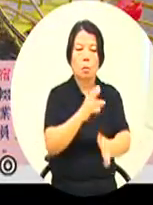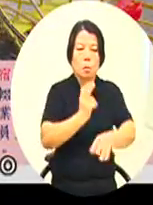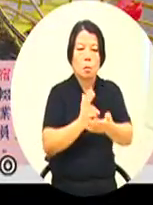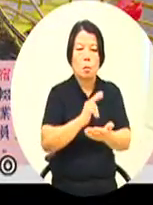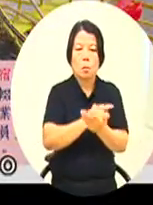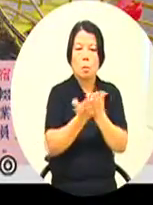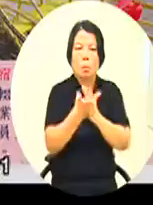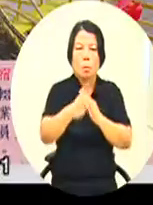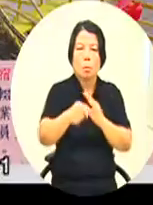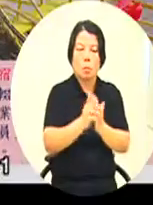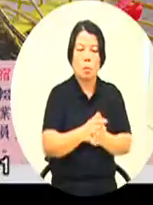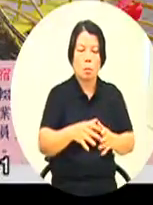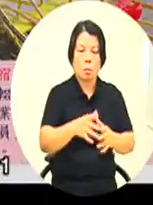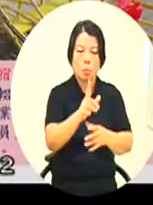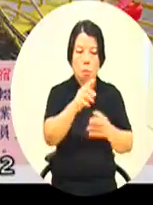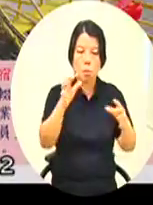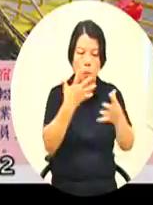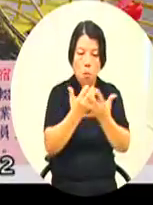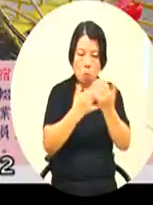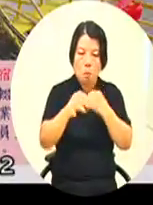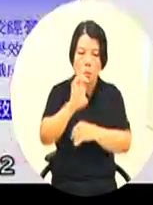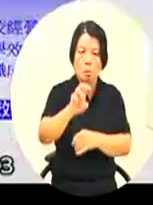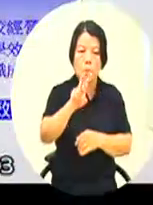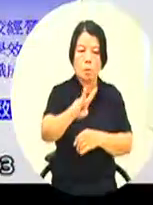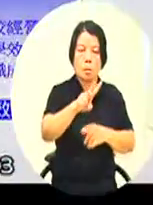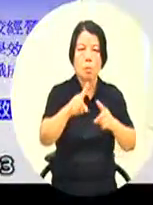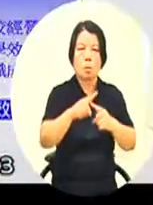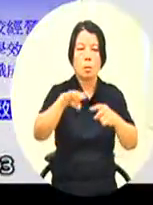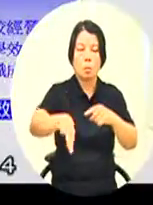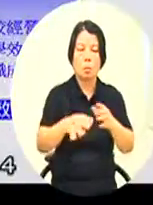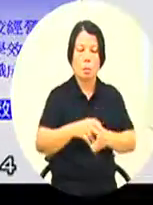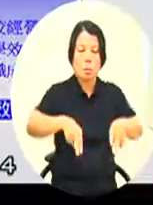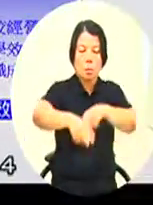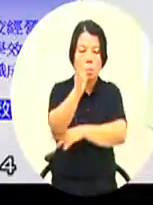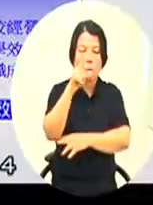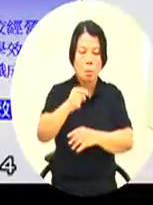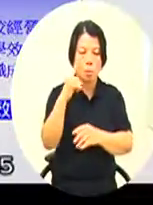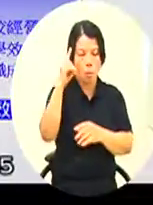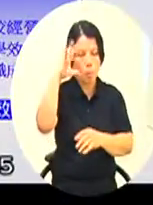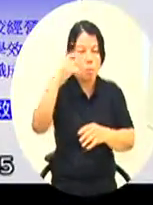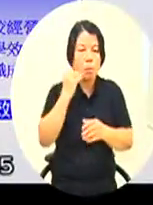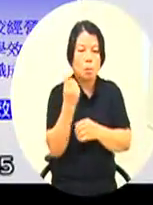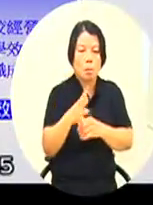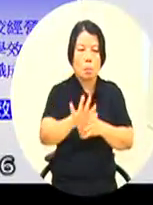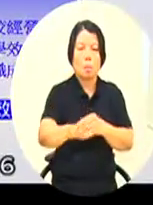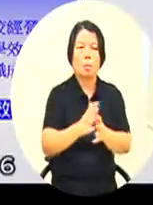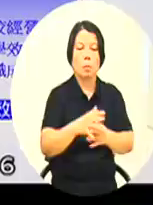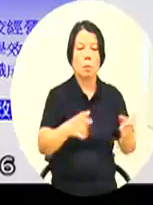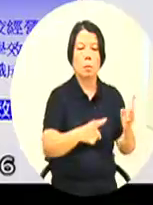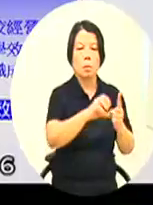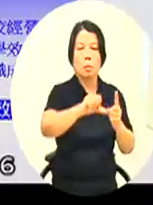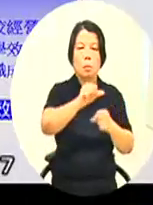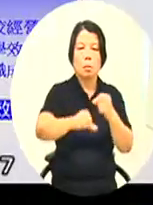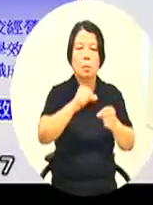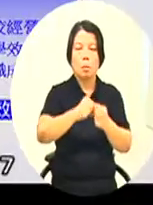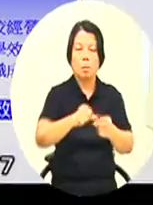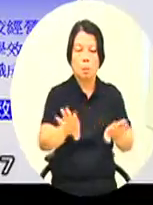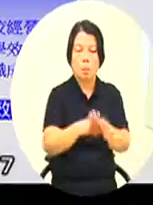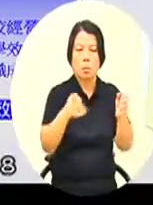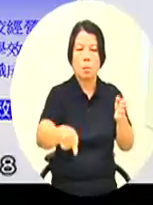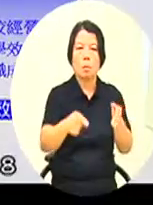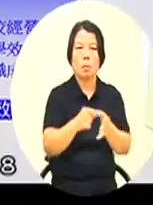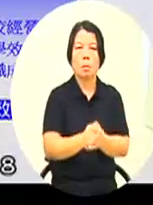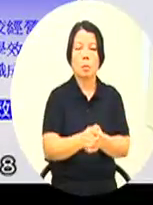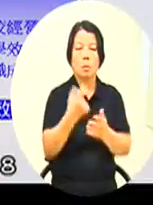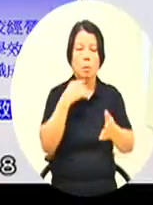有14个学童在那里。那另外我们在行政上做了一些创新，第一个是今年这个105学年度开始呢，我